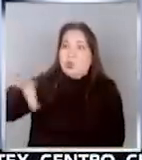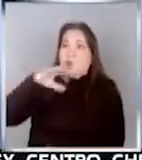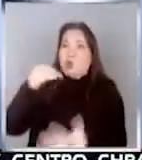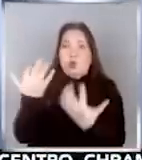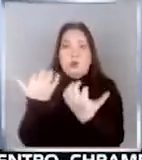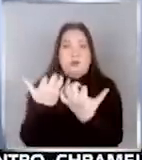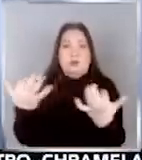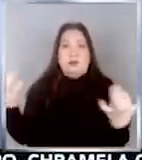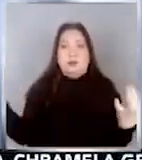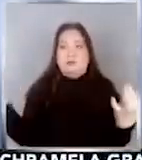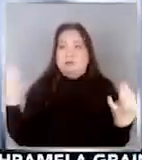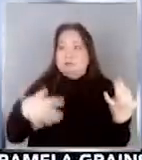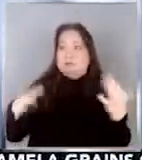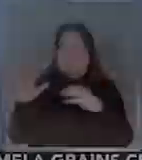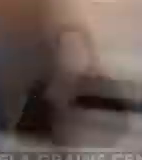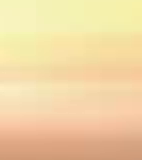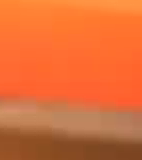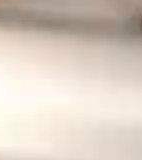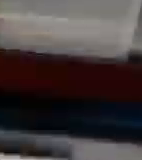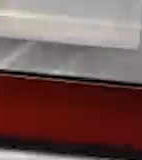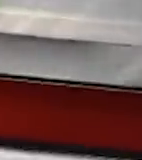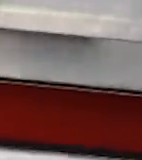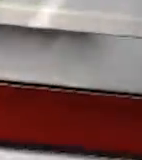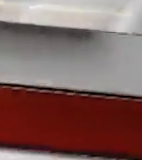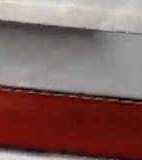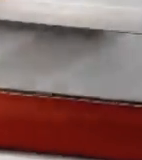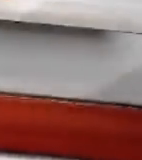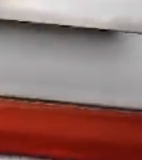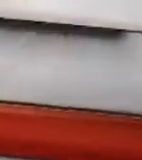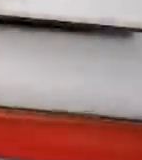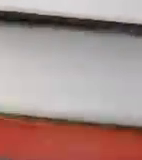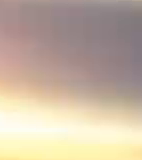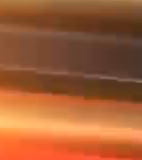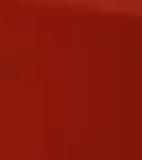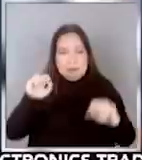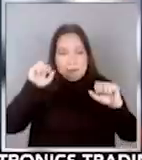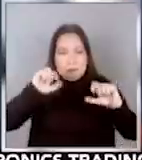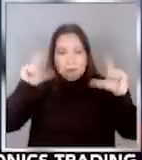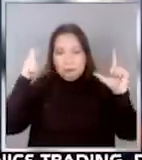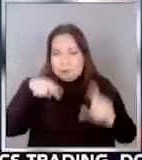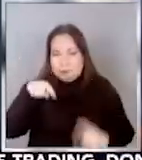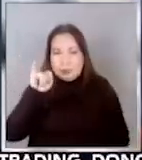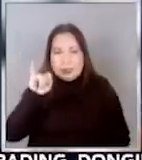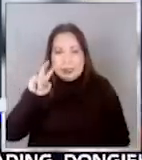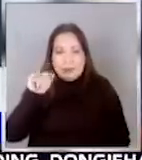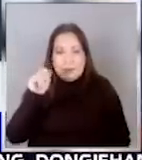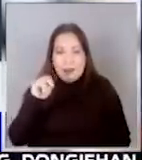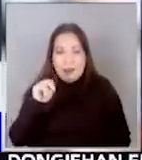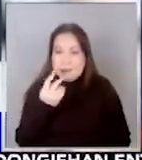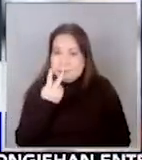ngayong gabi. At nakatutok live si Van Mayrina. Van!